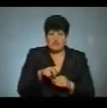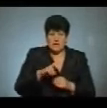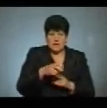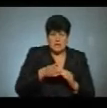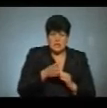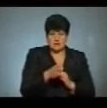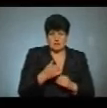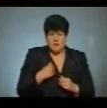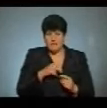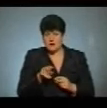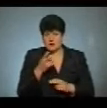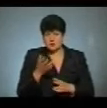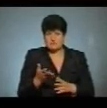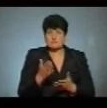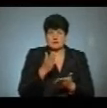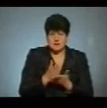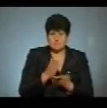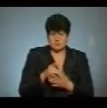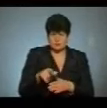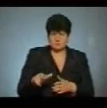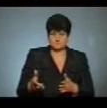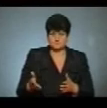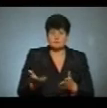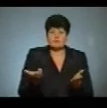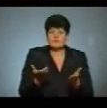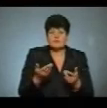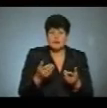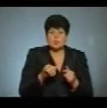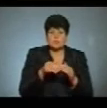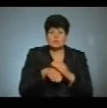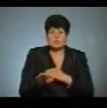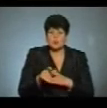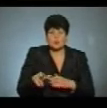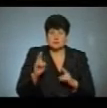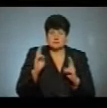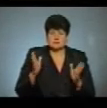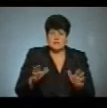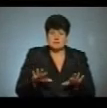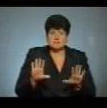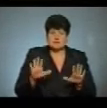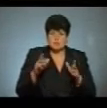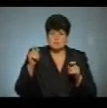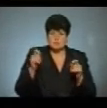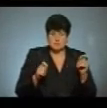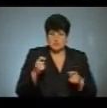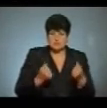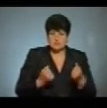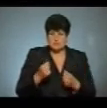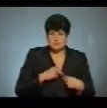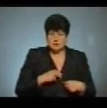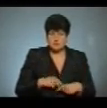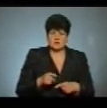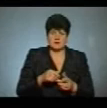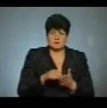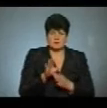Тому я і вийшов. Він мав пасажирів, правда. Де пасажири, я не знаю. На місце події прибули колеги водія. Вони від